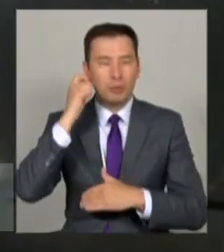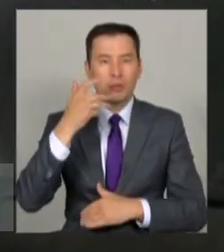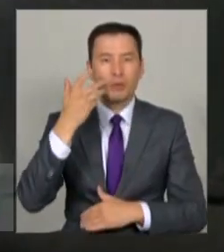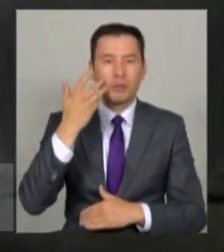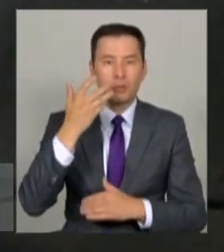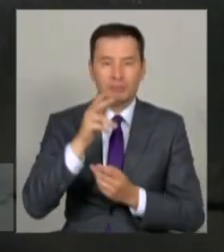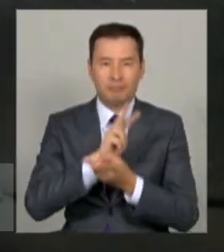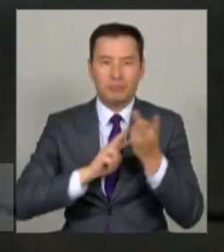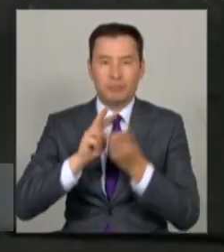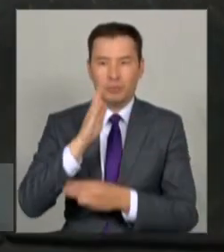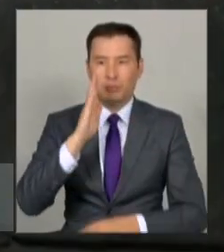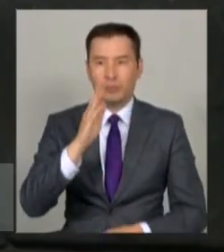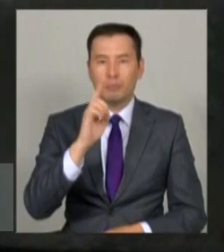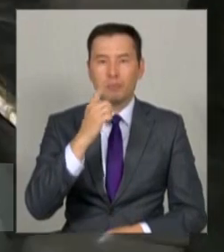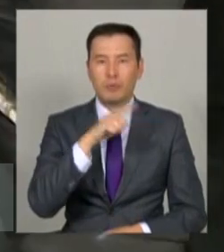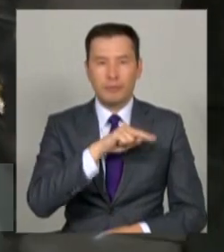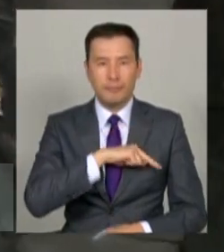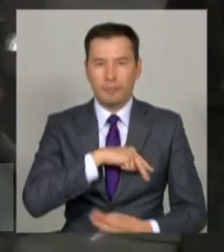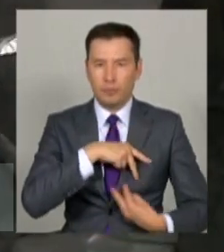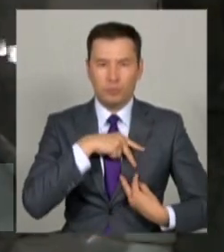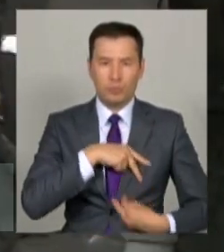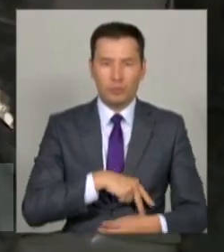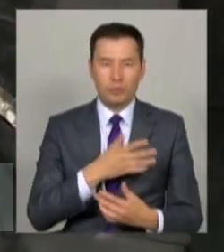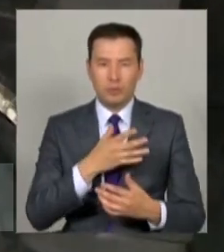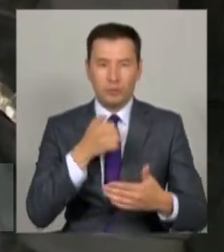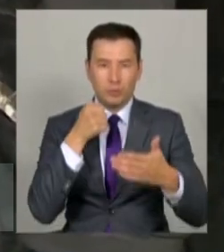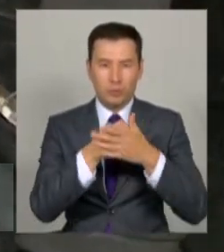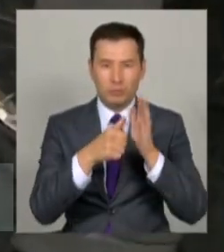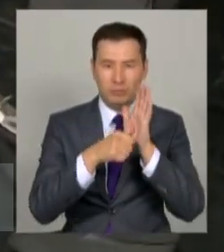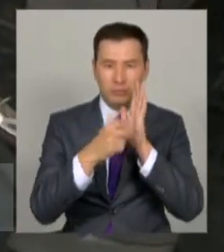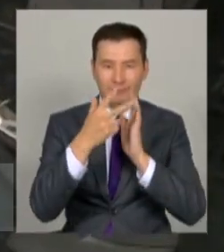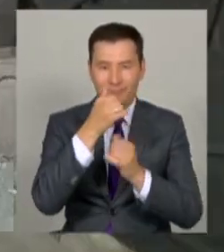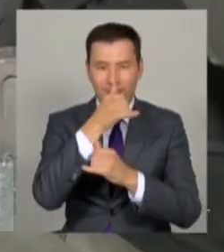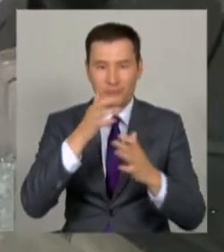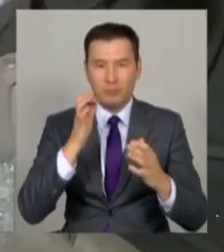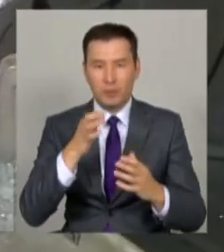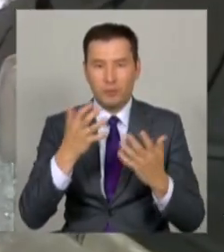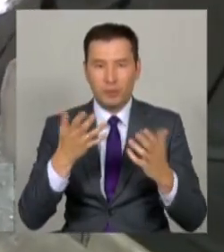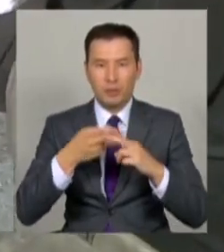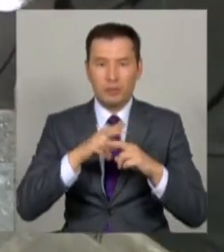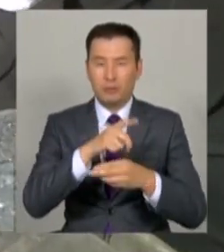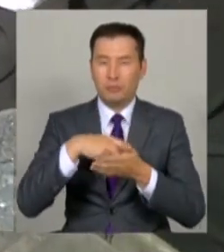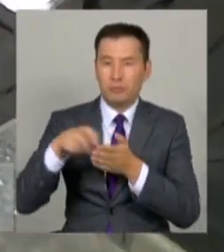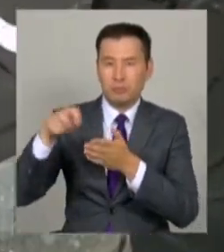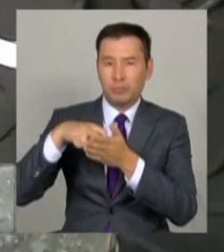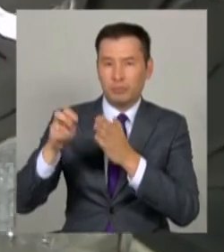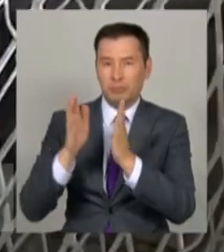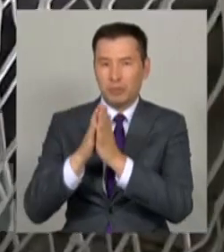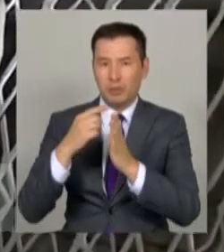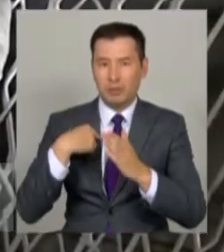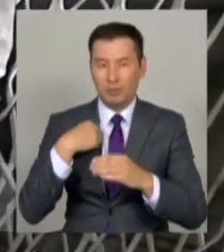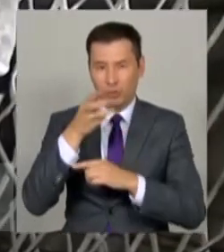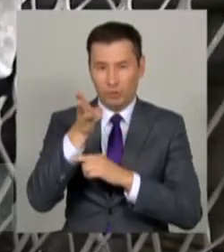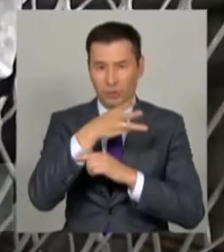словам министра, сейчас идет активное обсуждение этого вопроса. Напомню, ранее мажилисмены неоднократно просили снизить пенсионный возраст